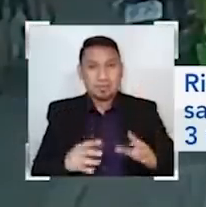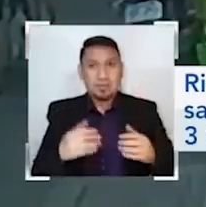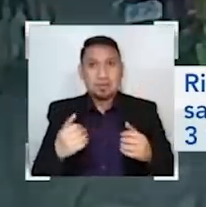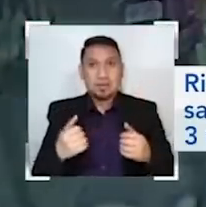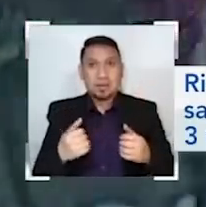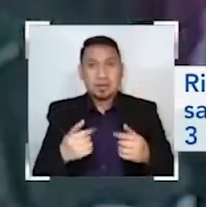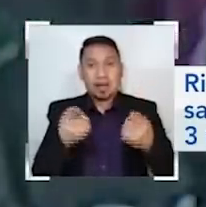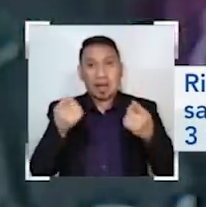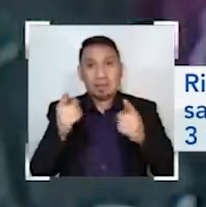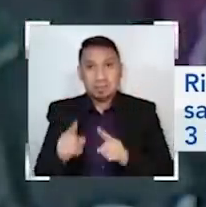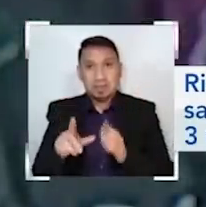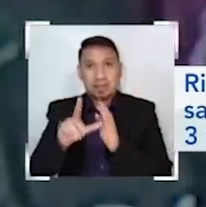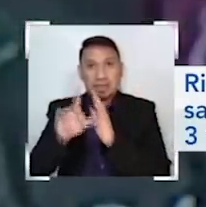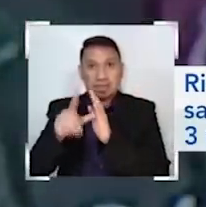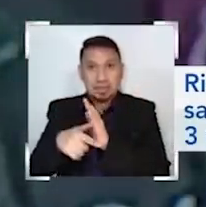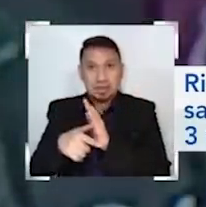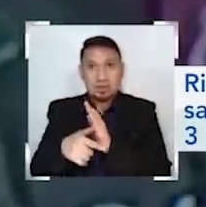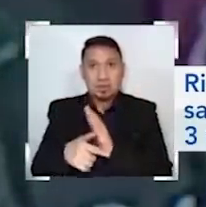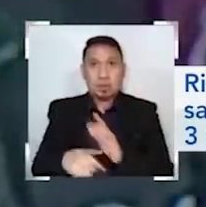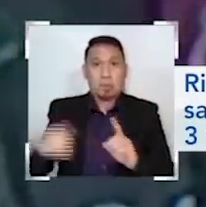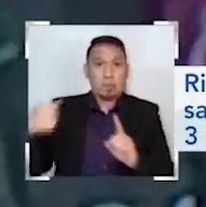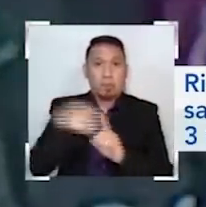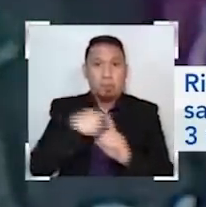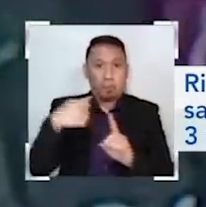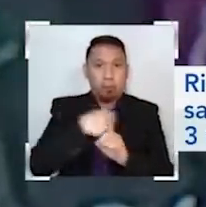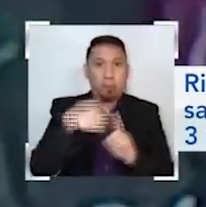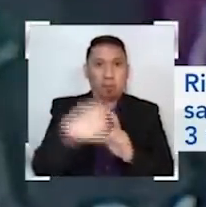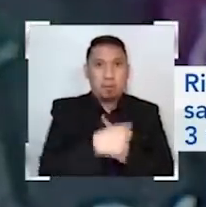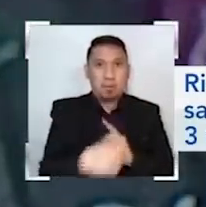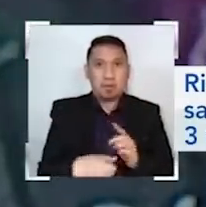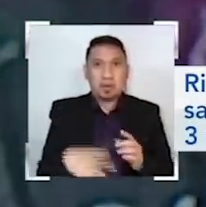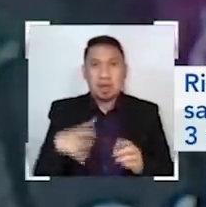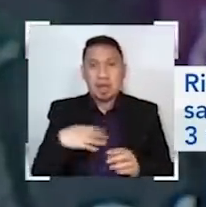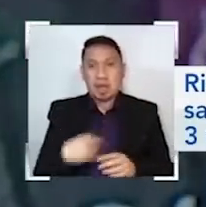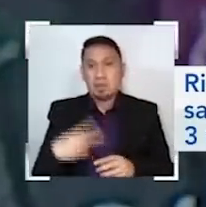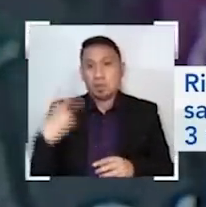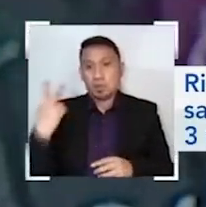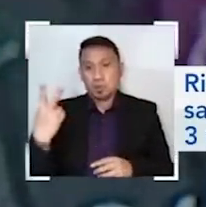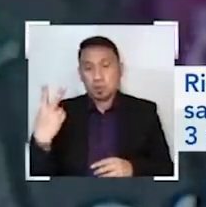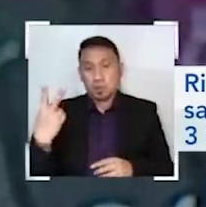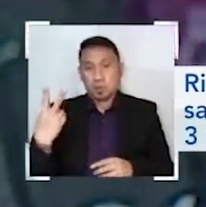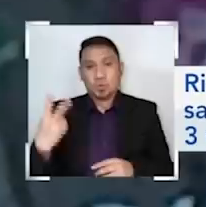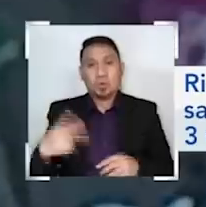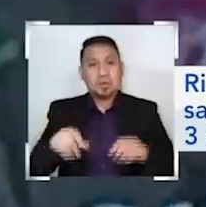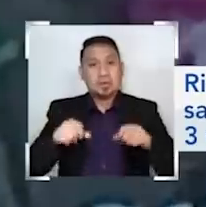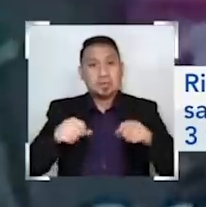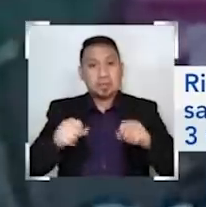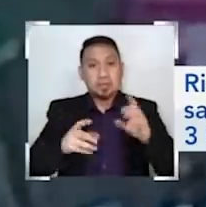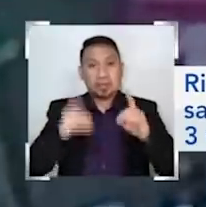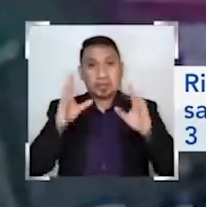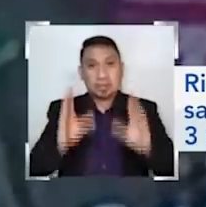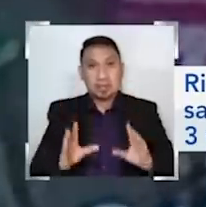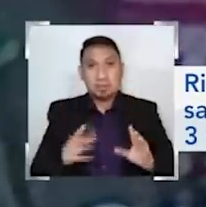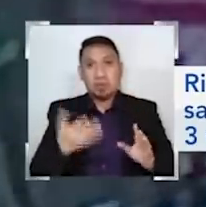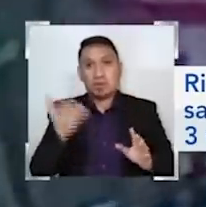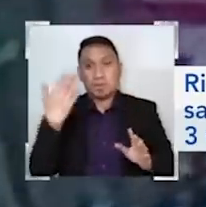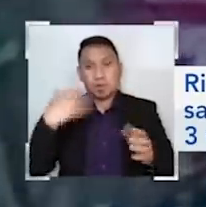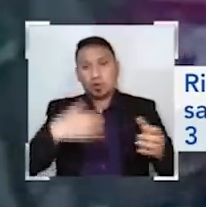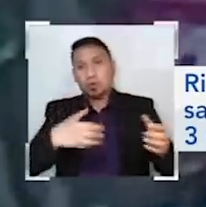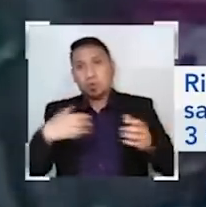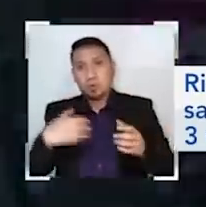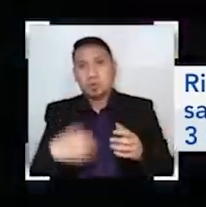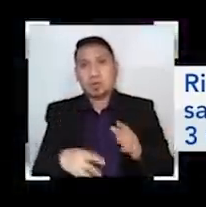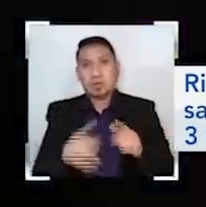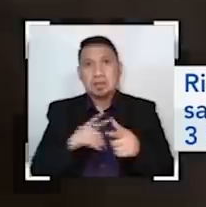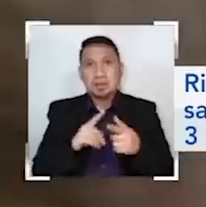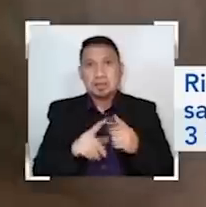nangyari, kuyog ang inabot niya. May 2 pa kasing tricycle driver na nung una ay umaawat lang pero